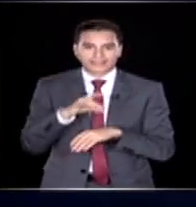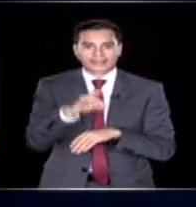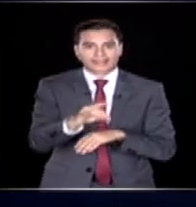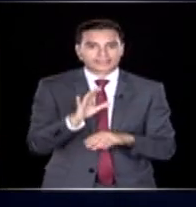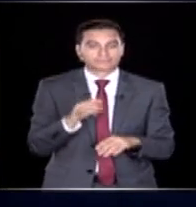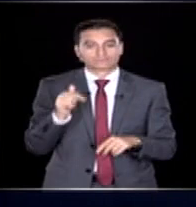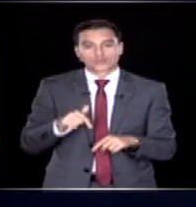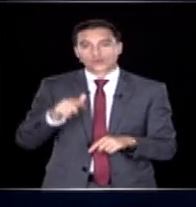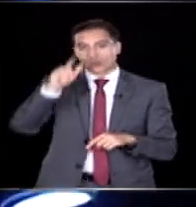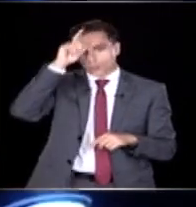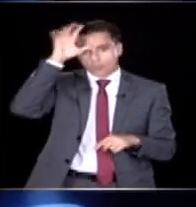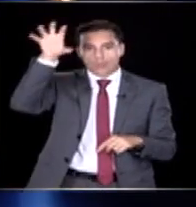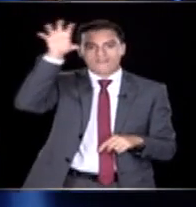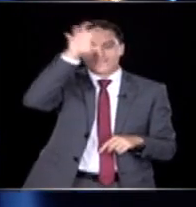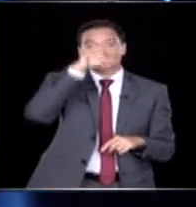جغرافيا، والسؤال هو: